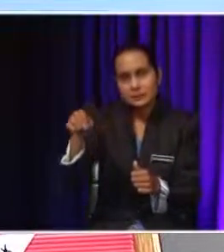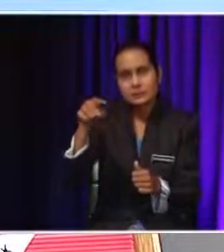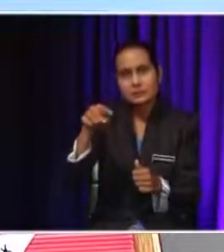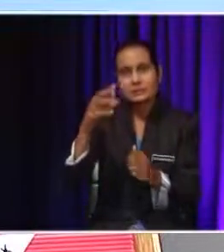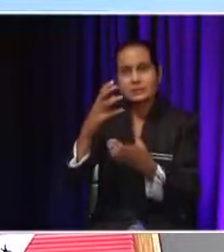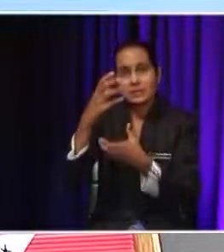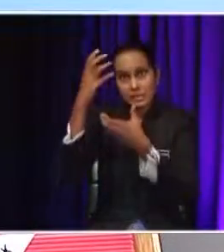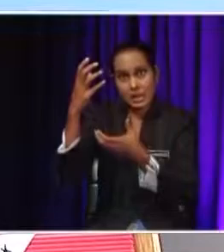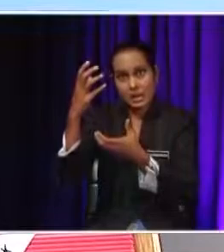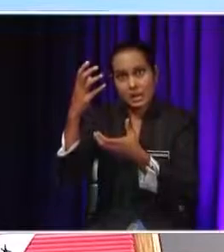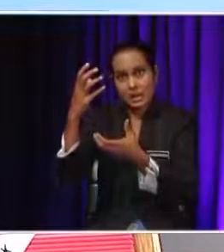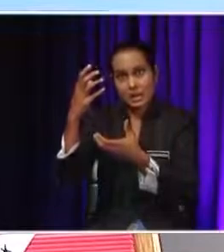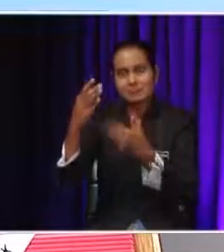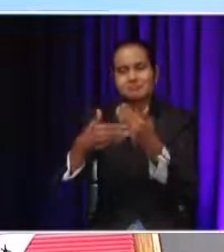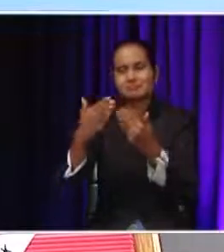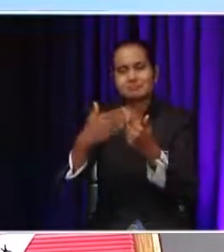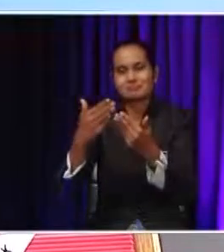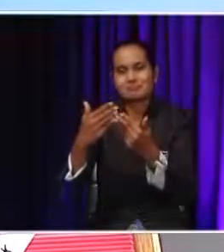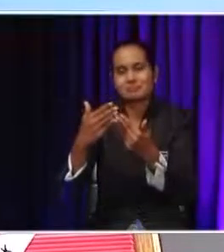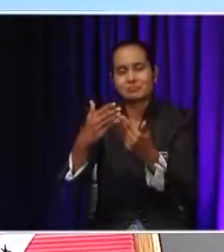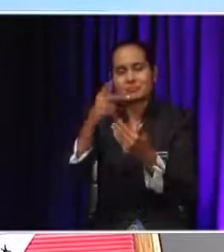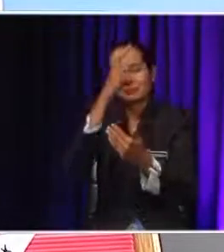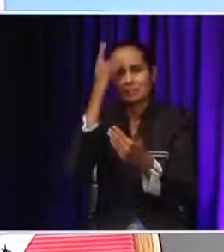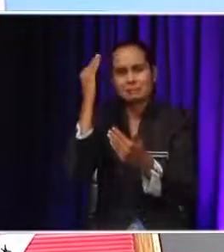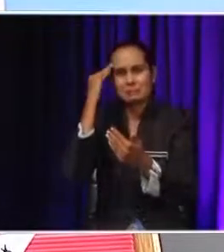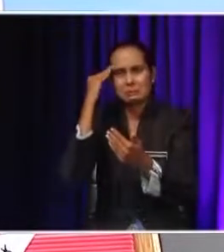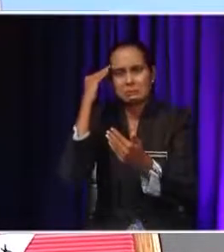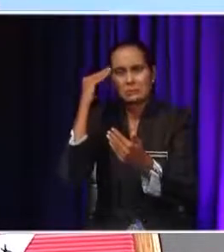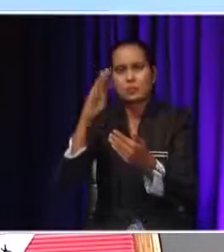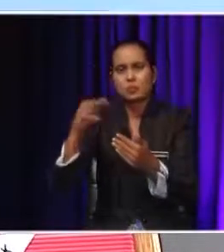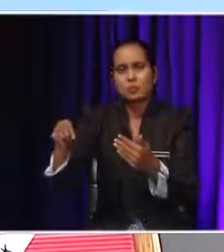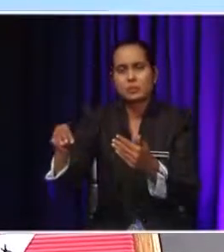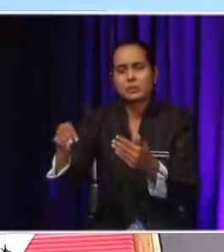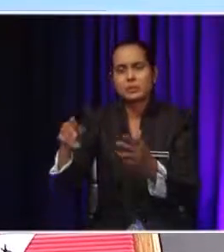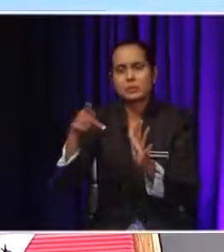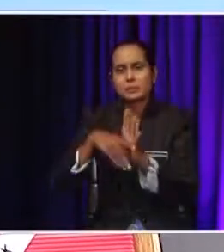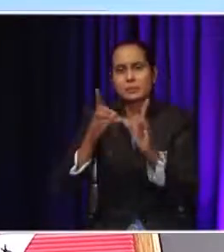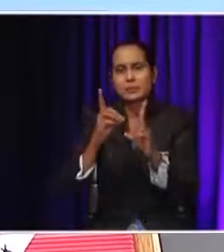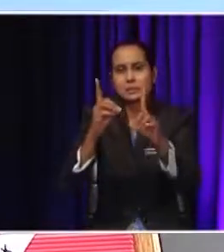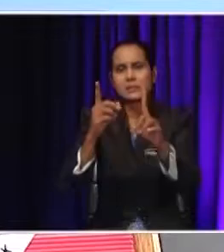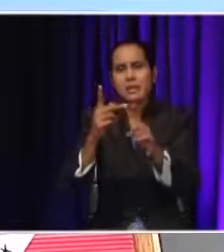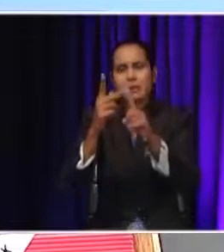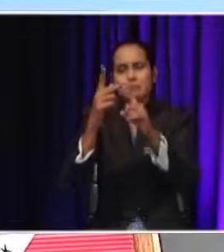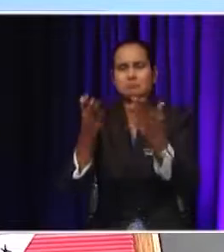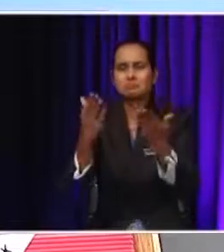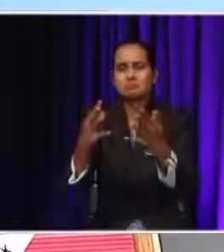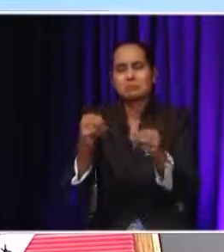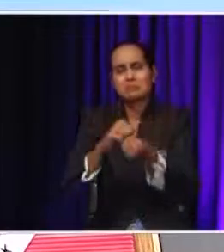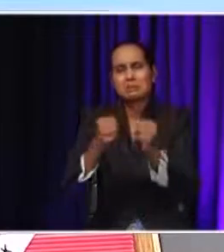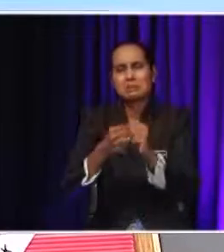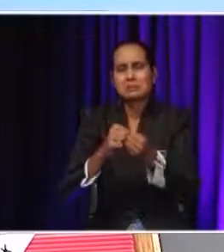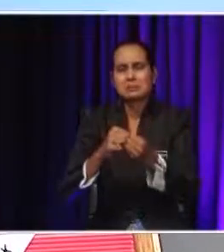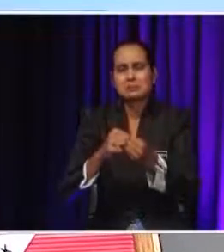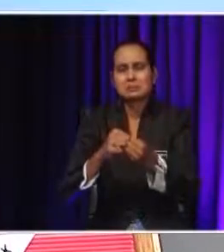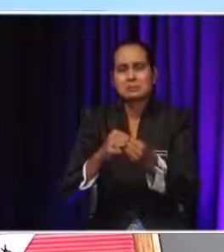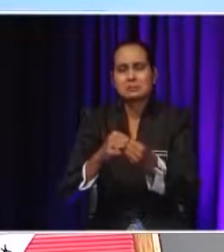gunakan bentuk yang paling mudah sebab kita tahu murid-murid pendidikan khas Mungkin ada yang masalah fisika dan mungkin sukar untuk membuat